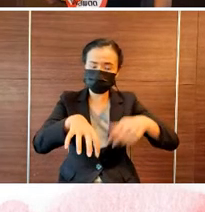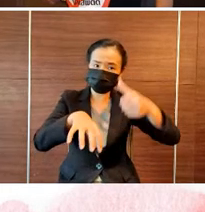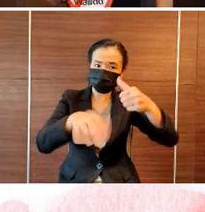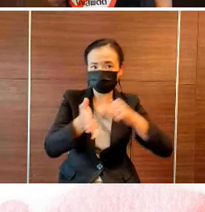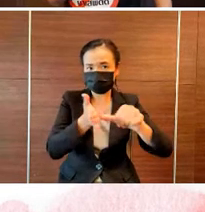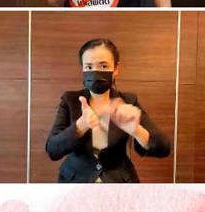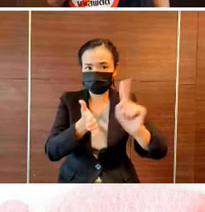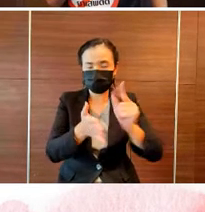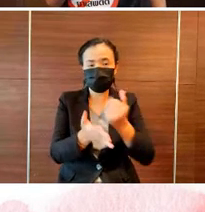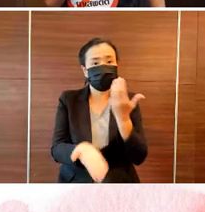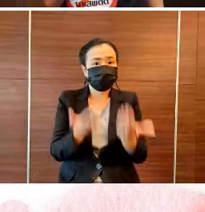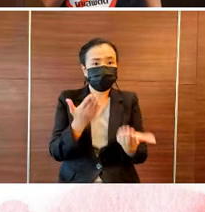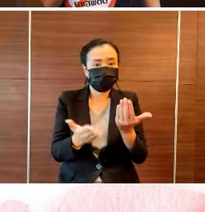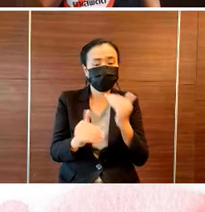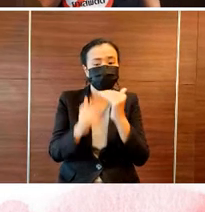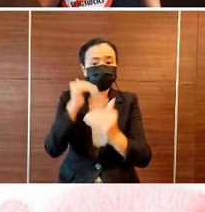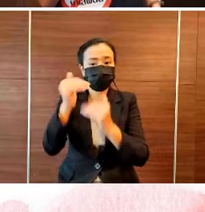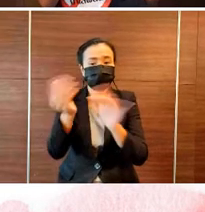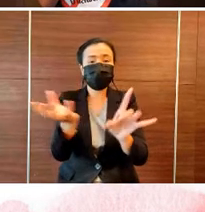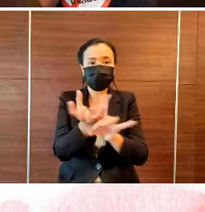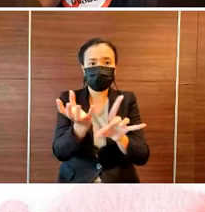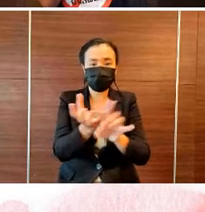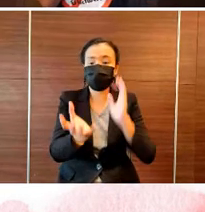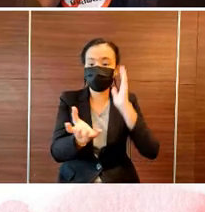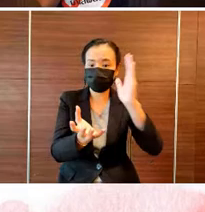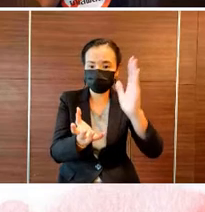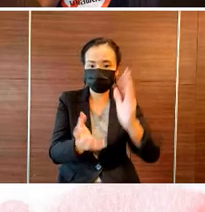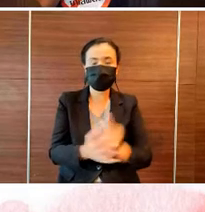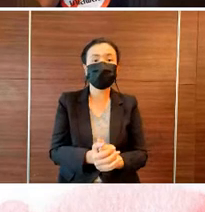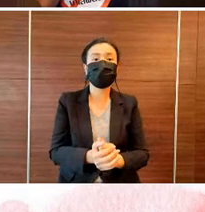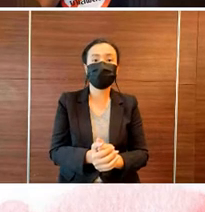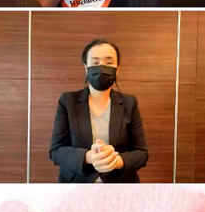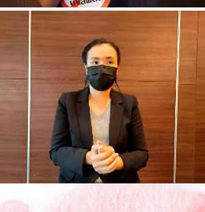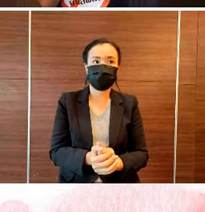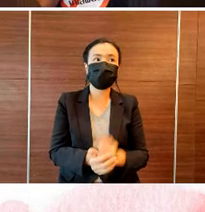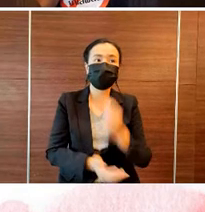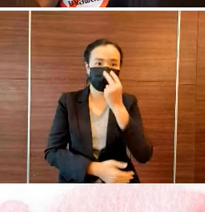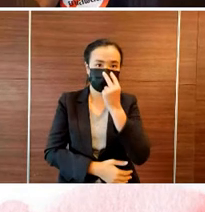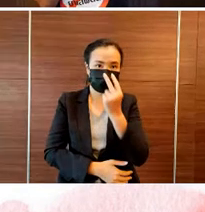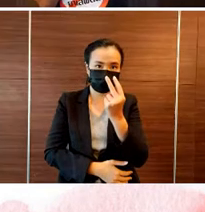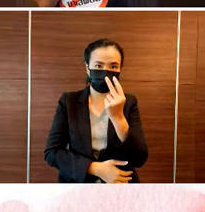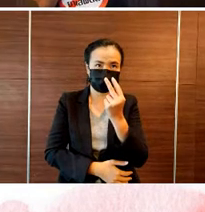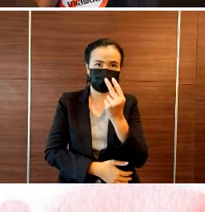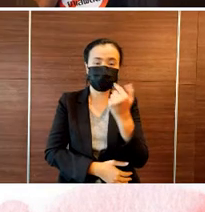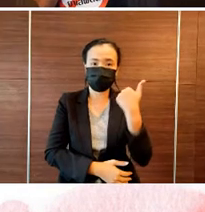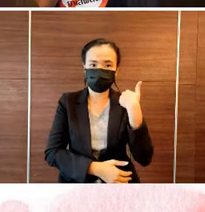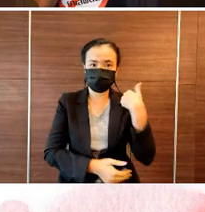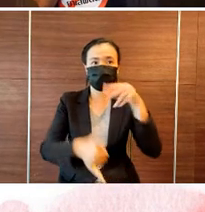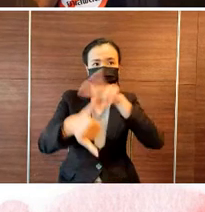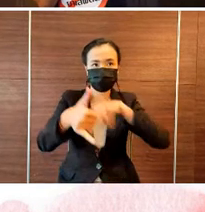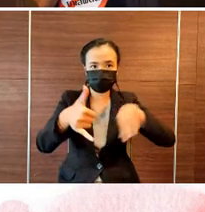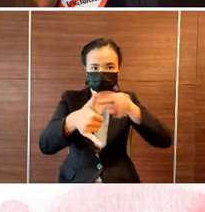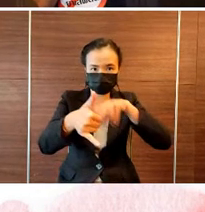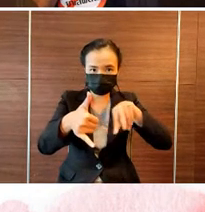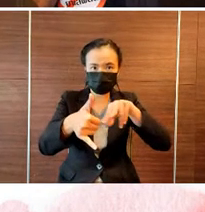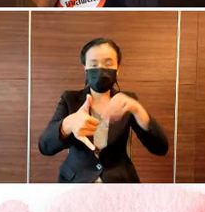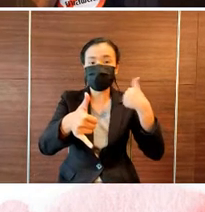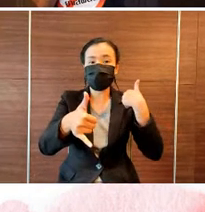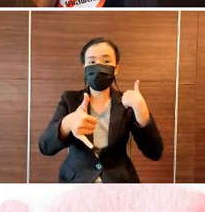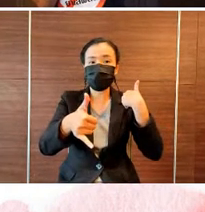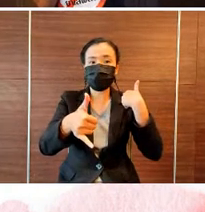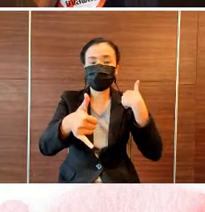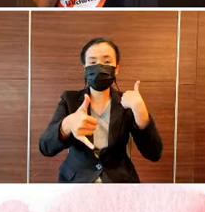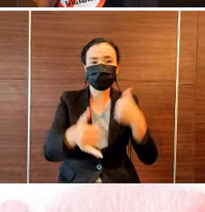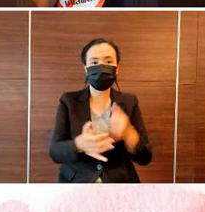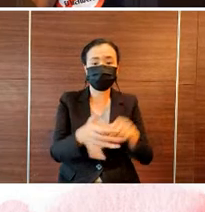ไหนมันก็เป็นเรื่องของการพัฒนาคุณภาพต่อไปอะค่ะอย่างตรงนี้ค่ะก็จะเห็นว่าเราต้องมีการตรวจคัดกรองเนาะภาวะไ